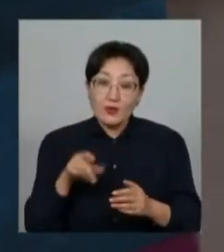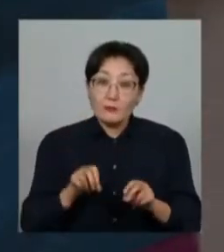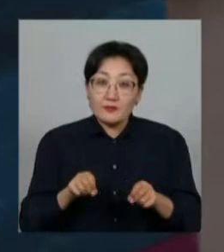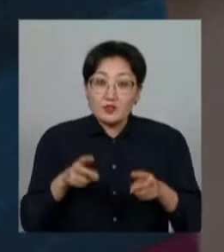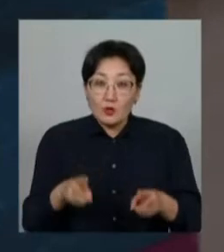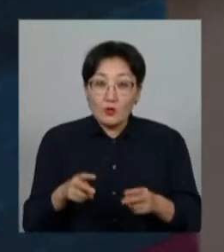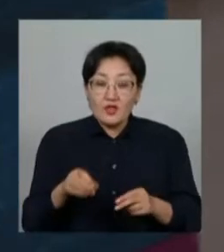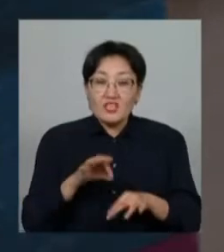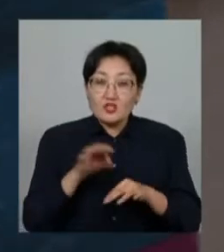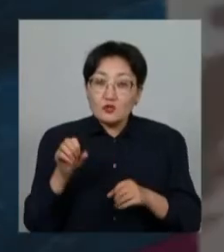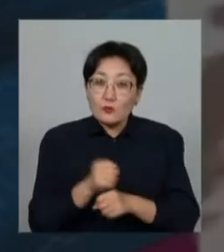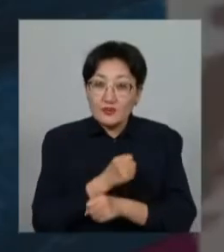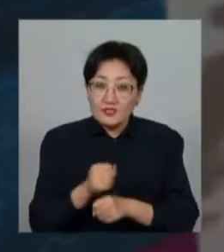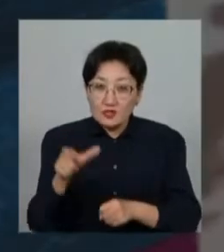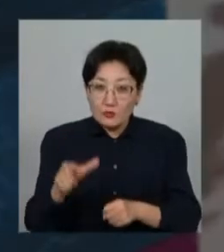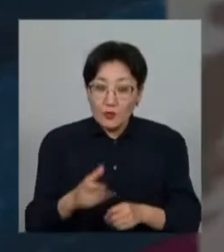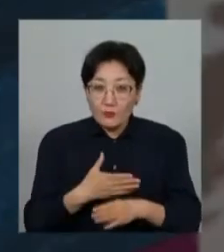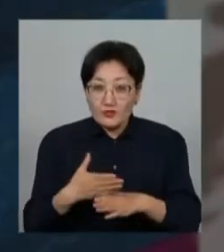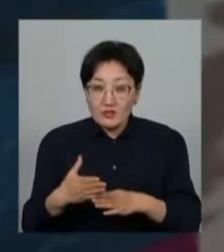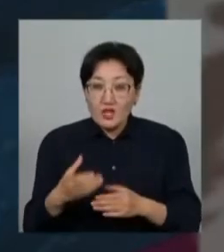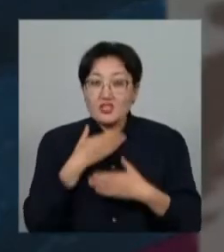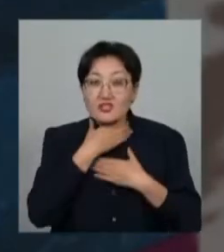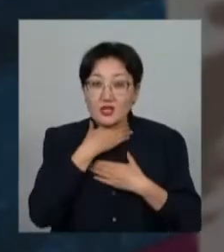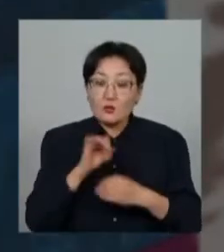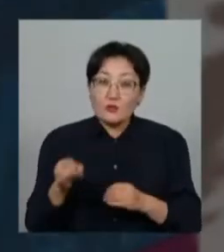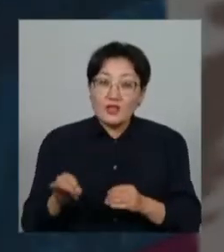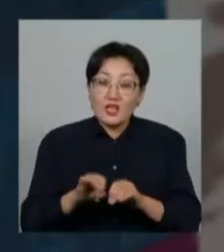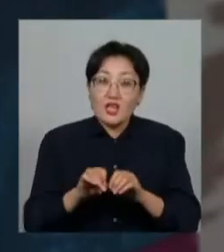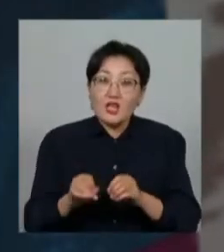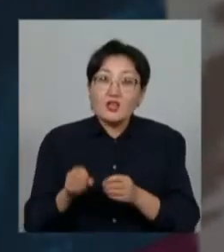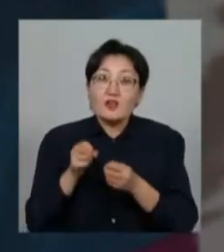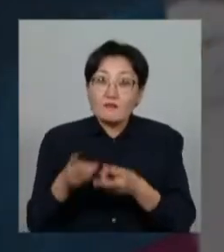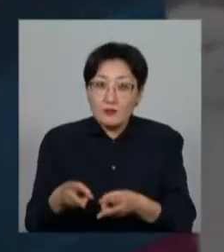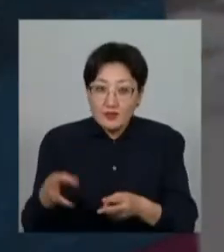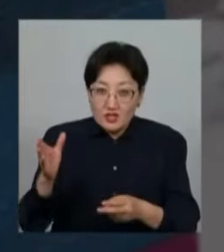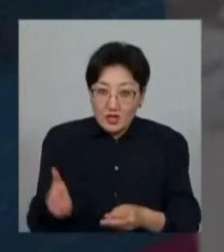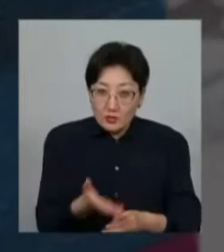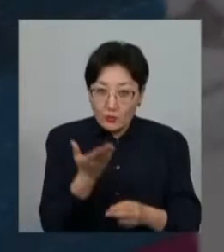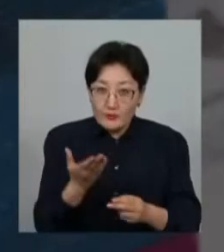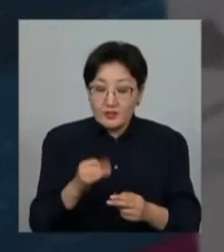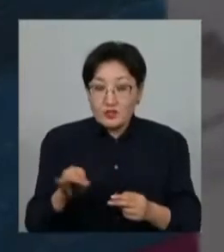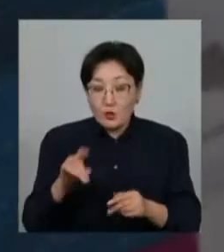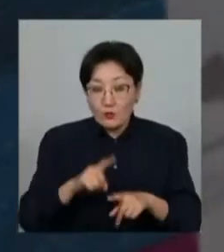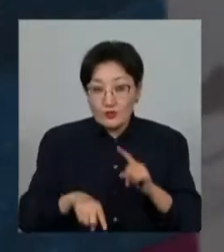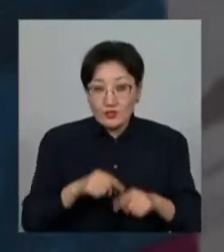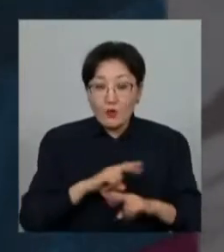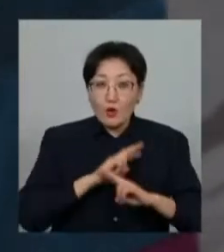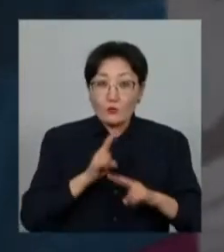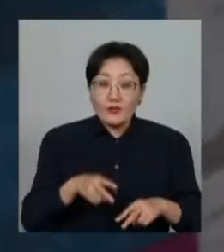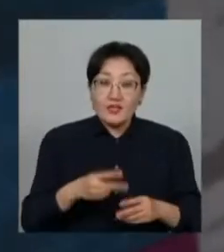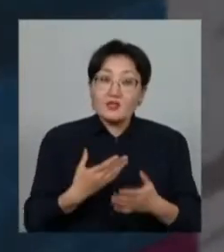Преступник жестоко избил жертву, после чего задушил и закопал бездыханное тело в карьере. Тем временем родственники